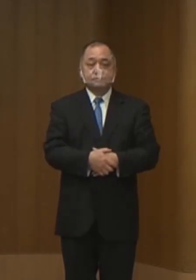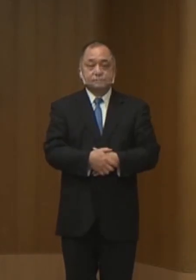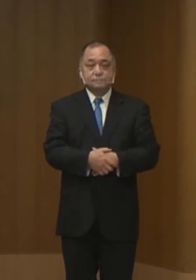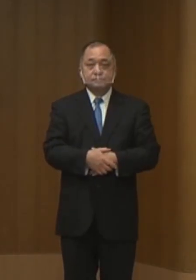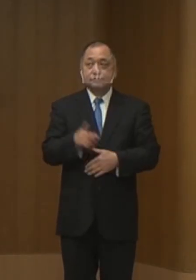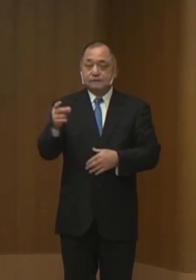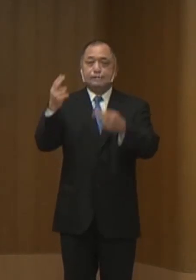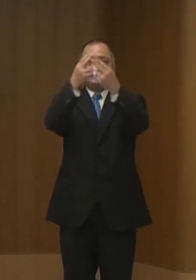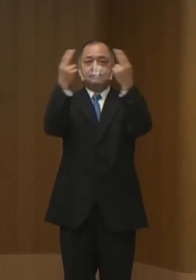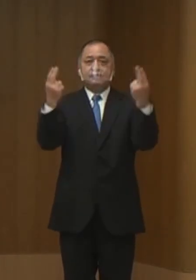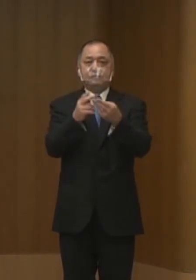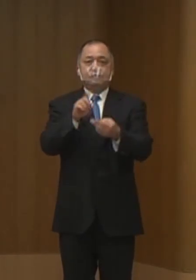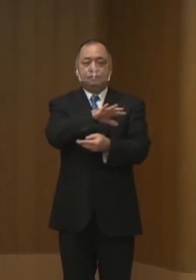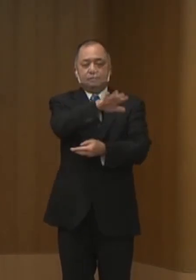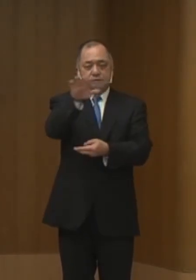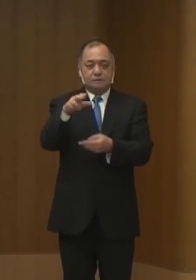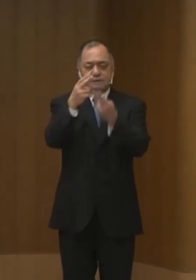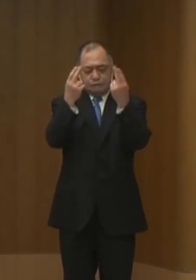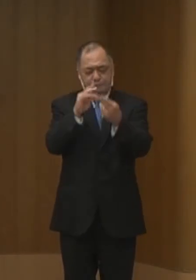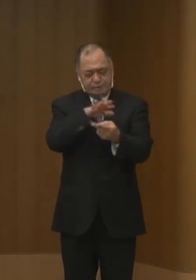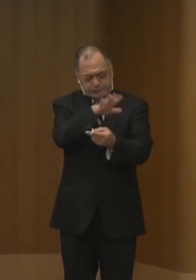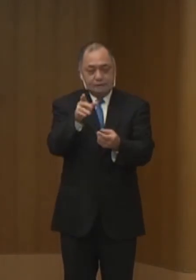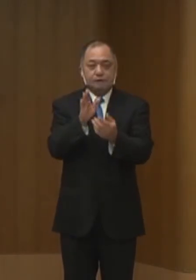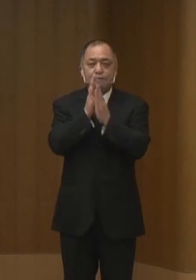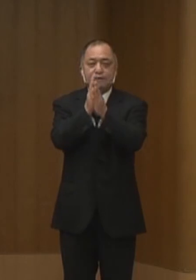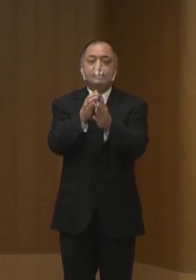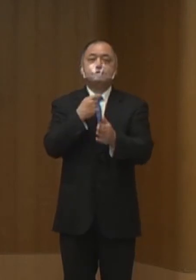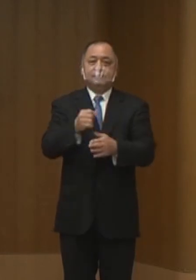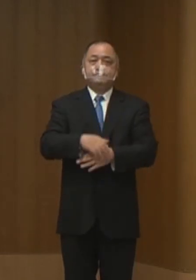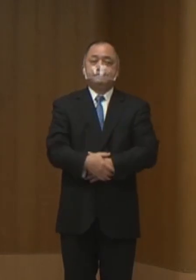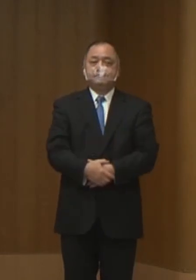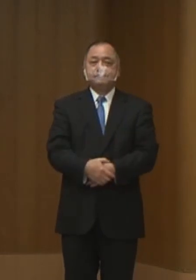ります。これは前後お願いをしたいということであります。